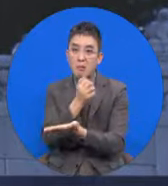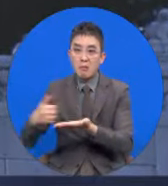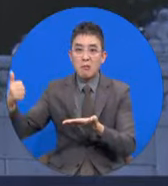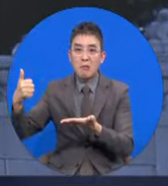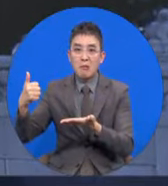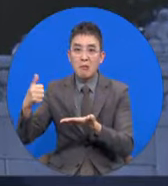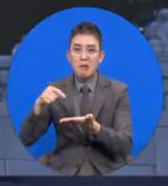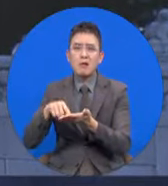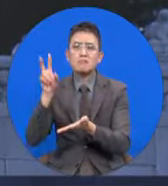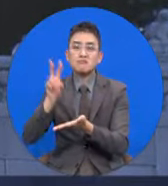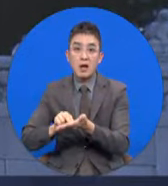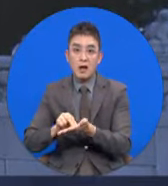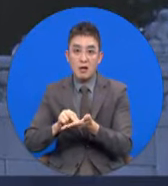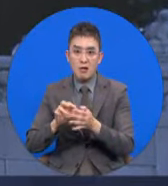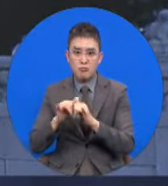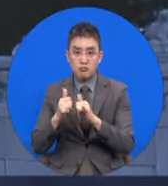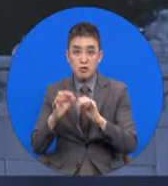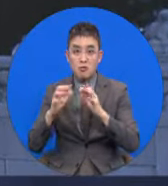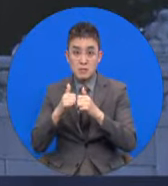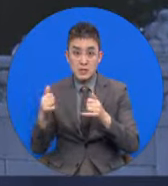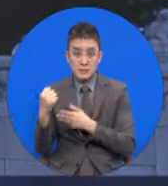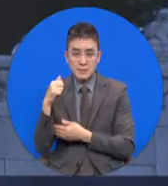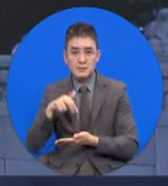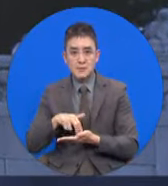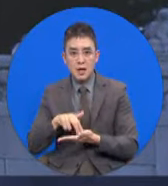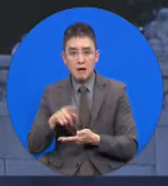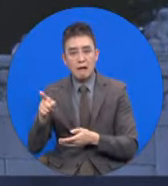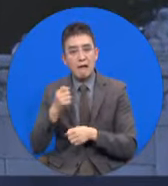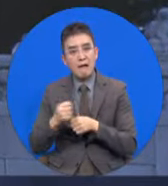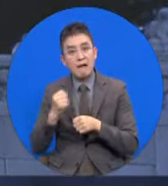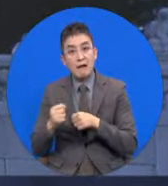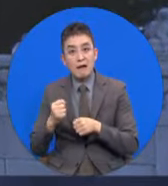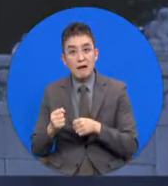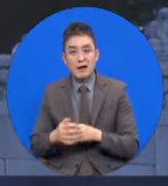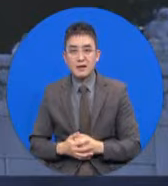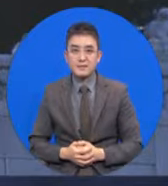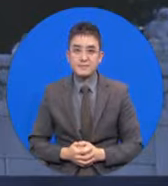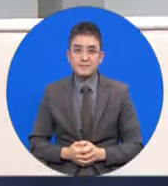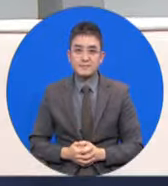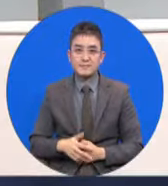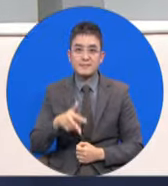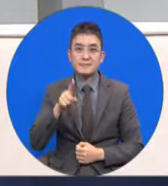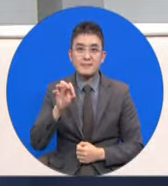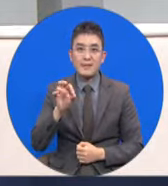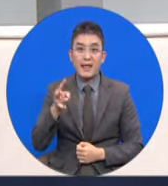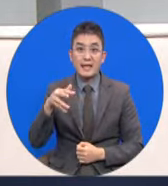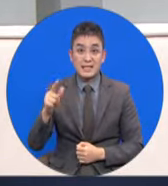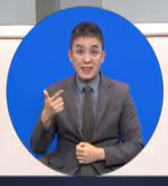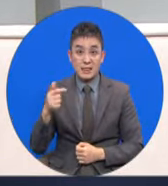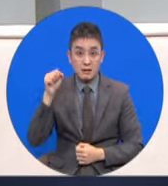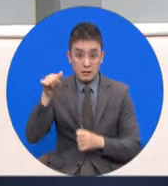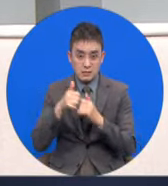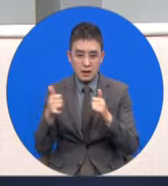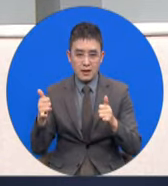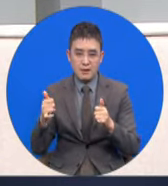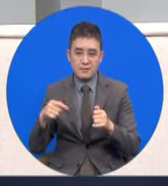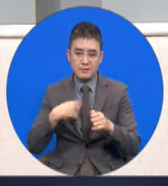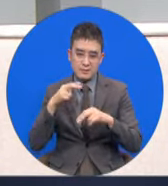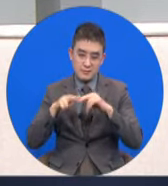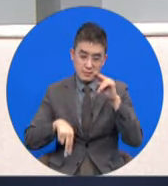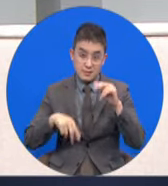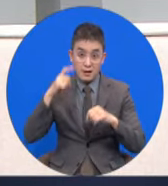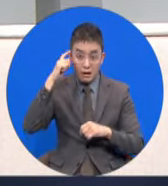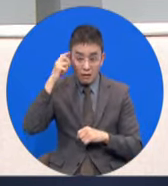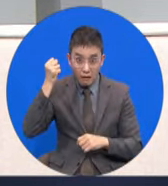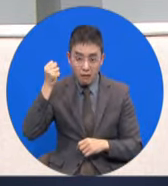국민의힘 입장에서는 굉장히 우려의 시각으로 보고 있거든요. 어떻게 보십니까? 저는 장해찬 후보가 사퇴할 줄 알았는데 끝까지 완주를 했다라고 하는